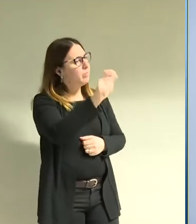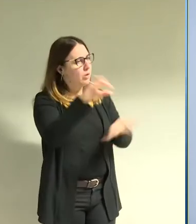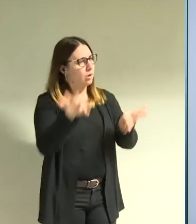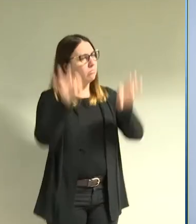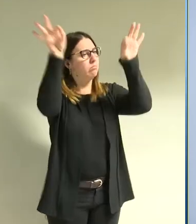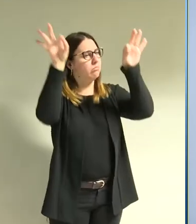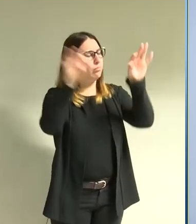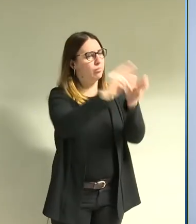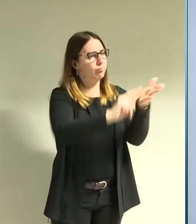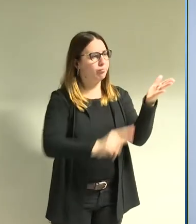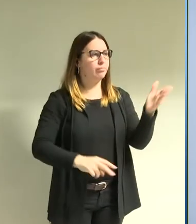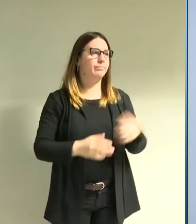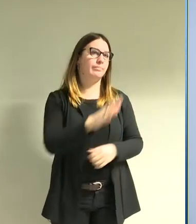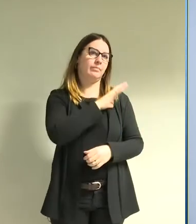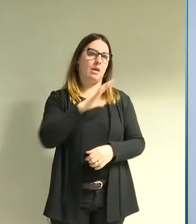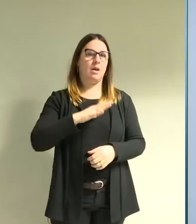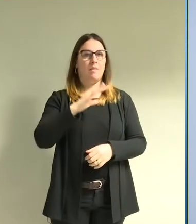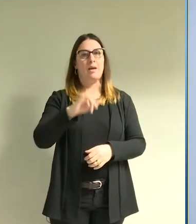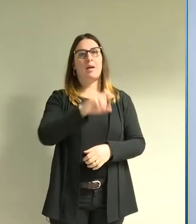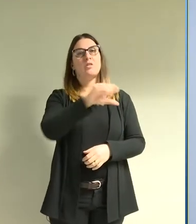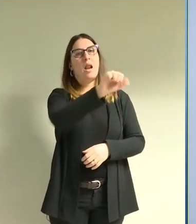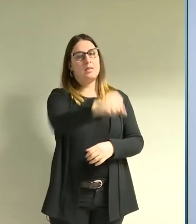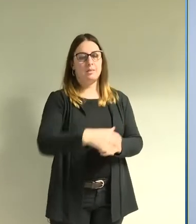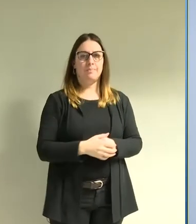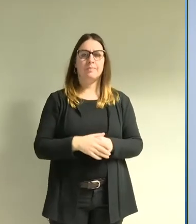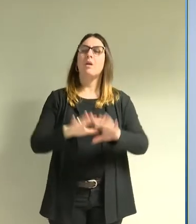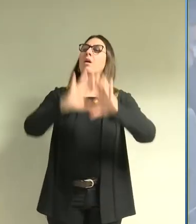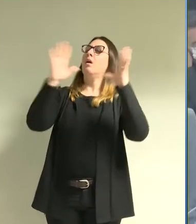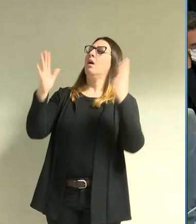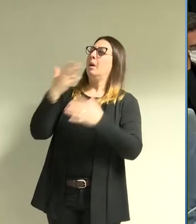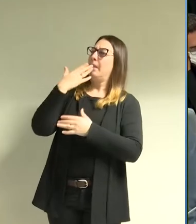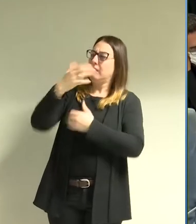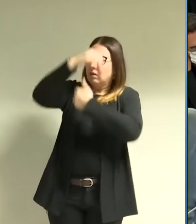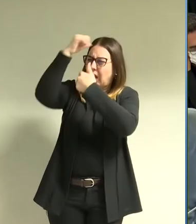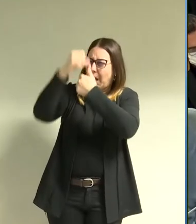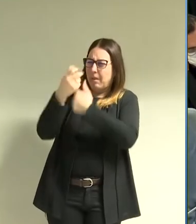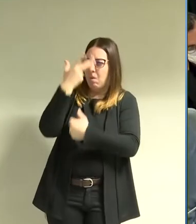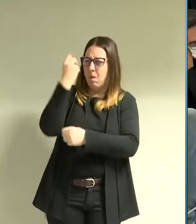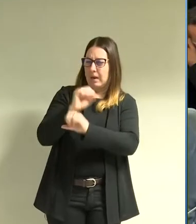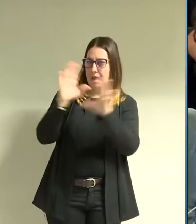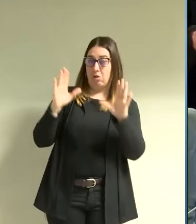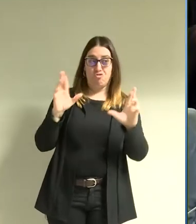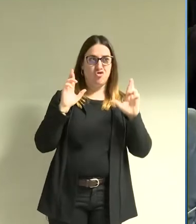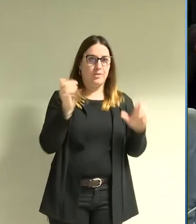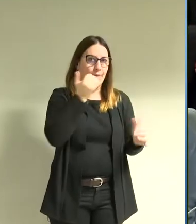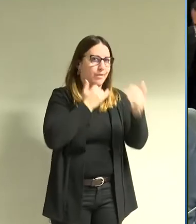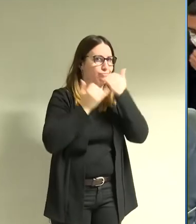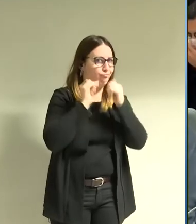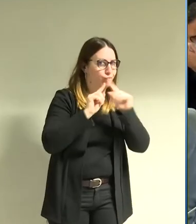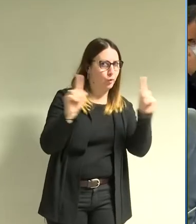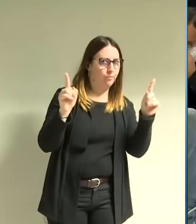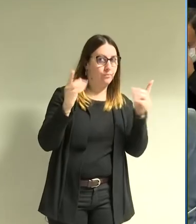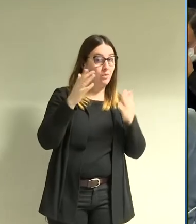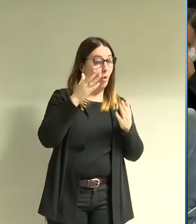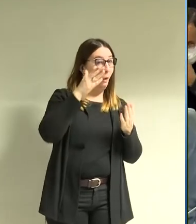madame chanas oui merci de ce que j'ai retenu de ce que j'ai compris j'espère ne pas me tromper on part d'un